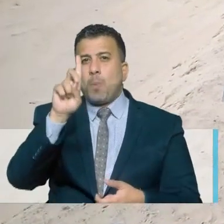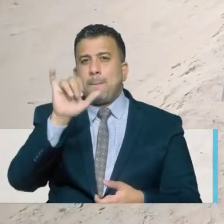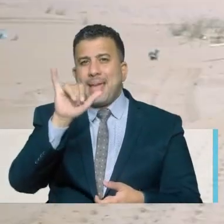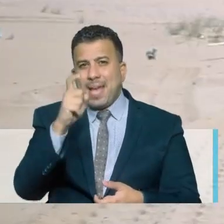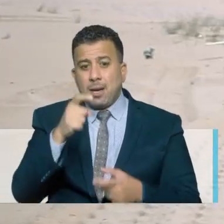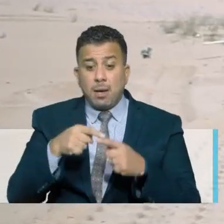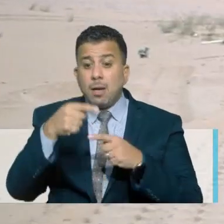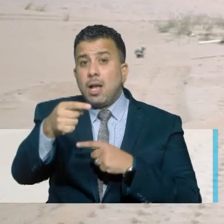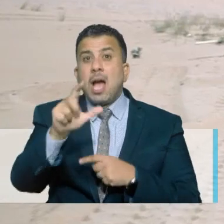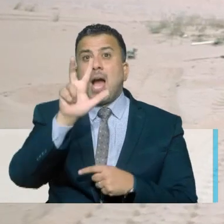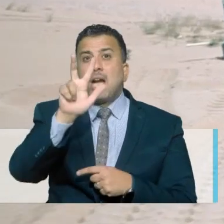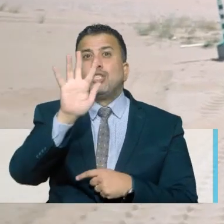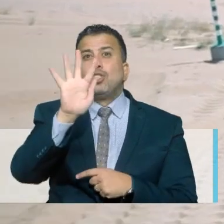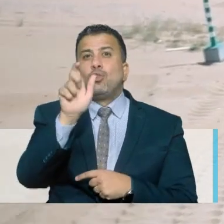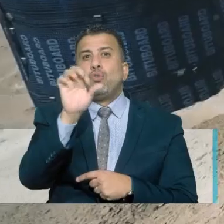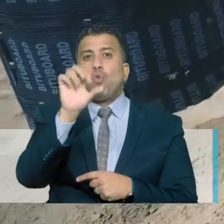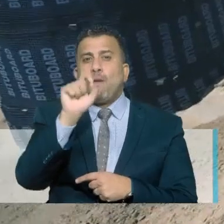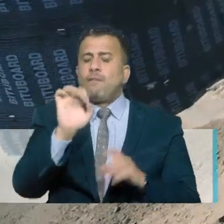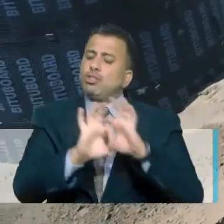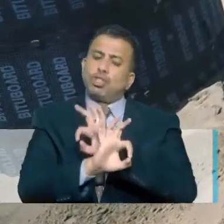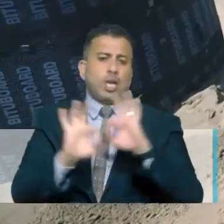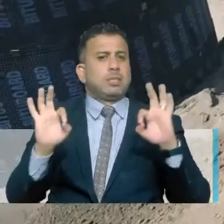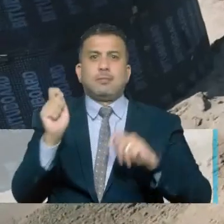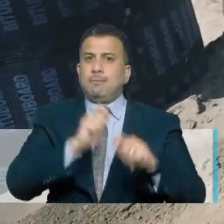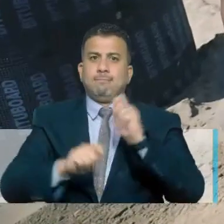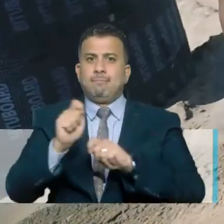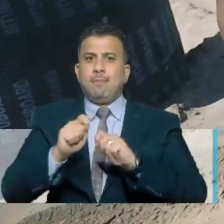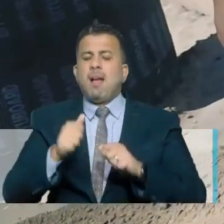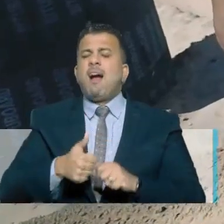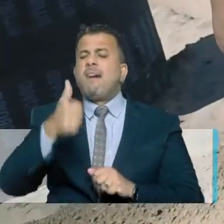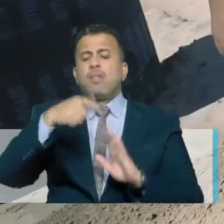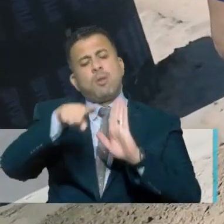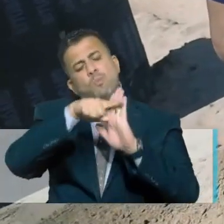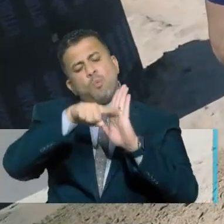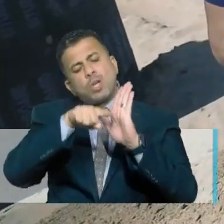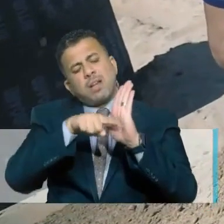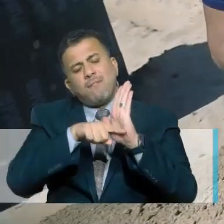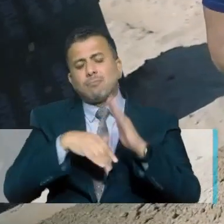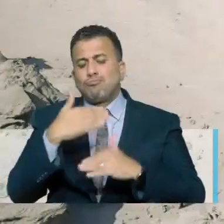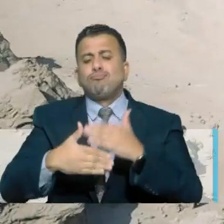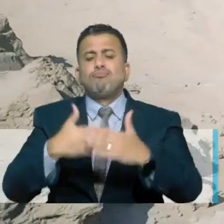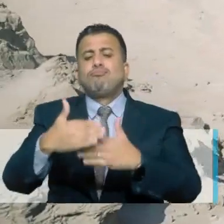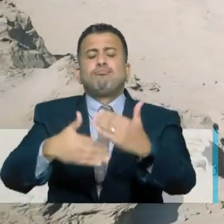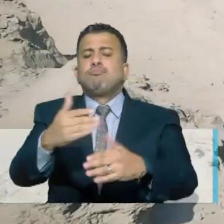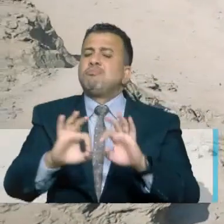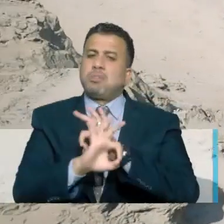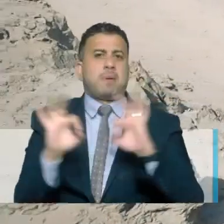الى ضاحيه الشنوف تم انجازه بالكامل وفق افضل المواصفات في جميع مراحله